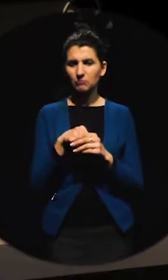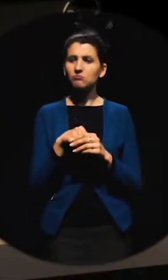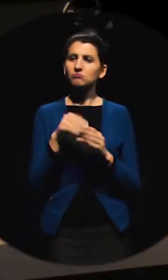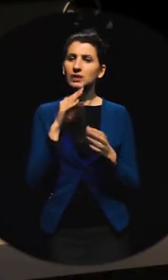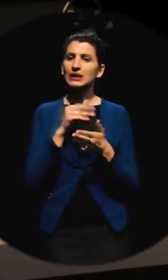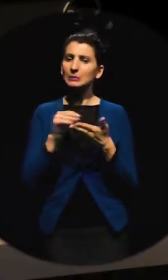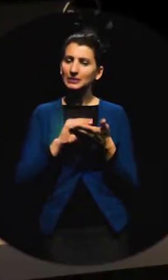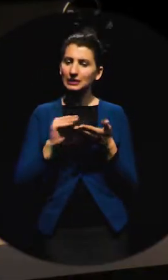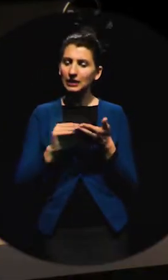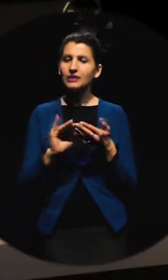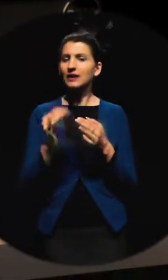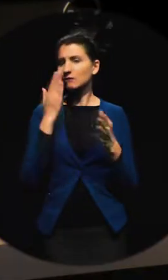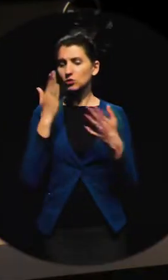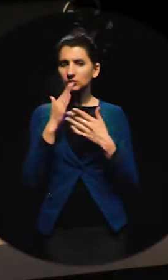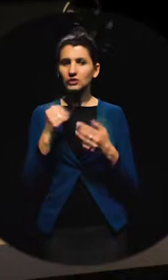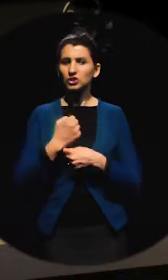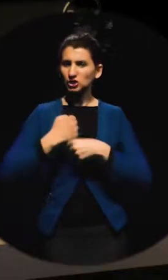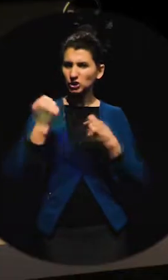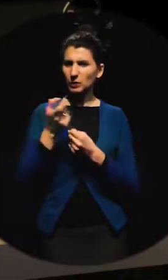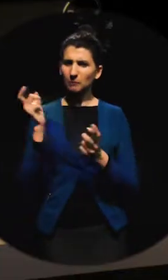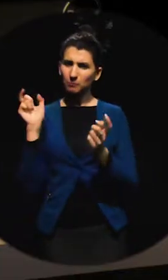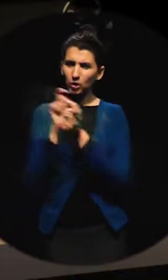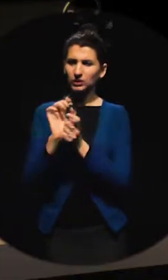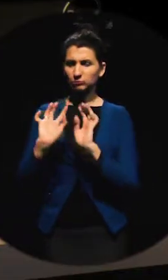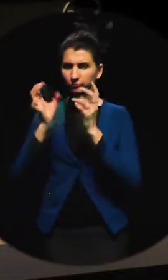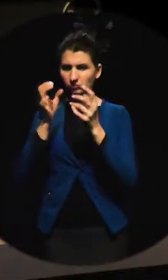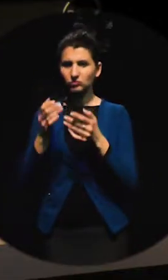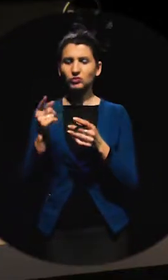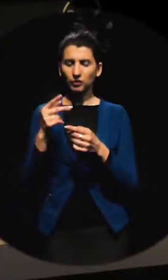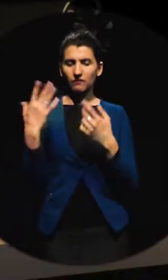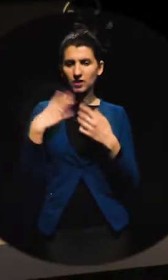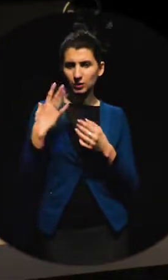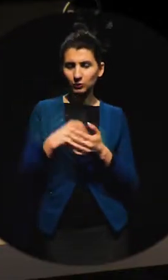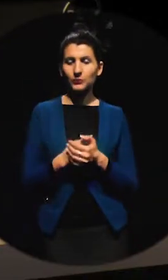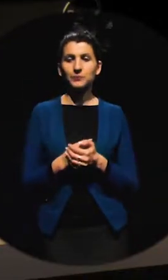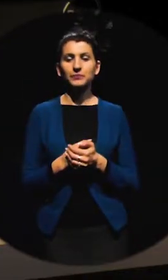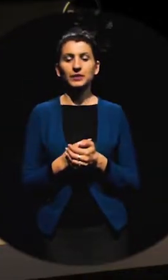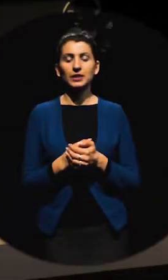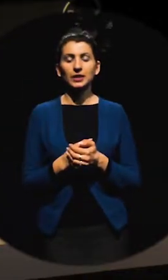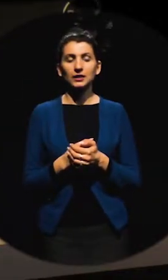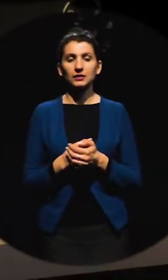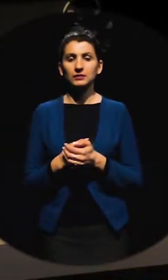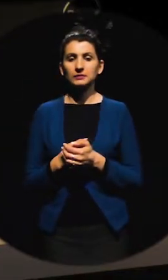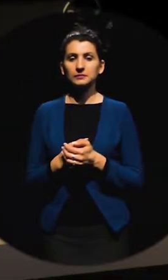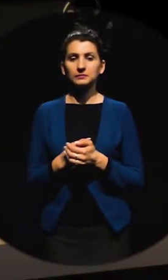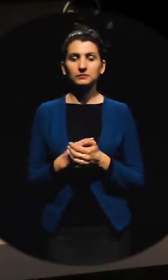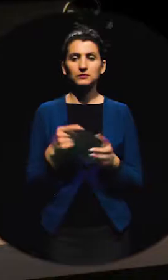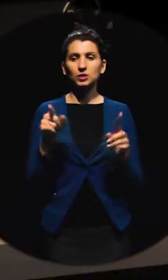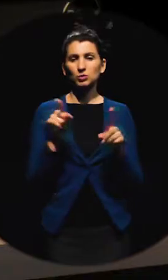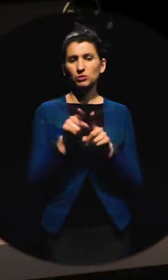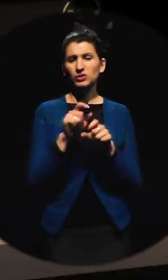poświęcona jest performatywnej sile protestu, co stanowi też jej podtytuł. Jest